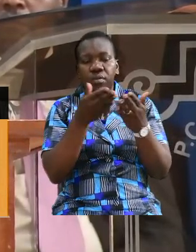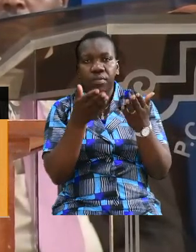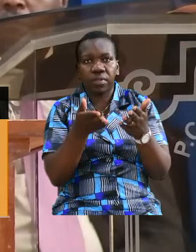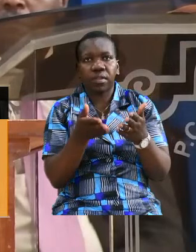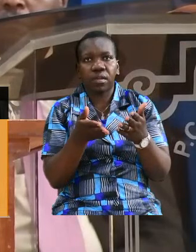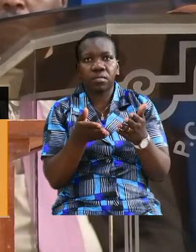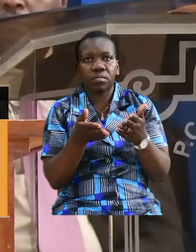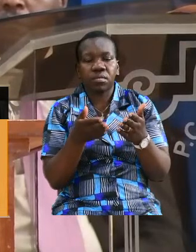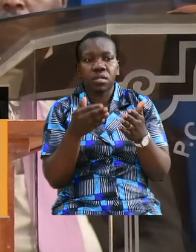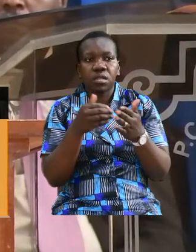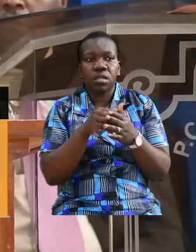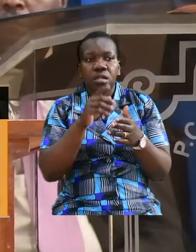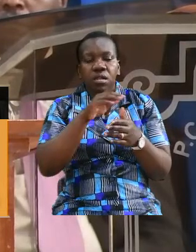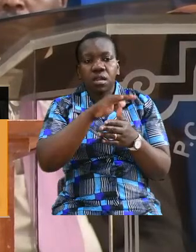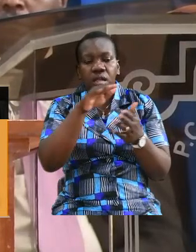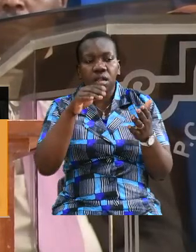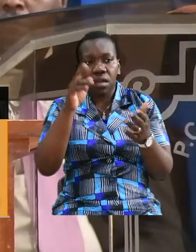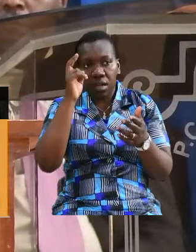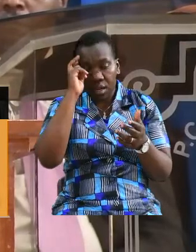Nairobi Central.